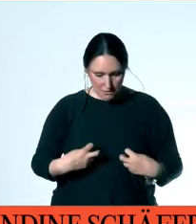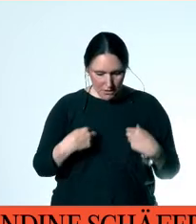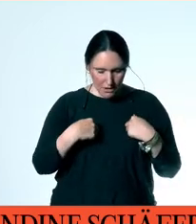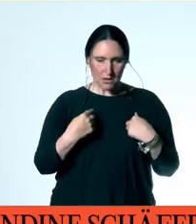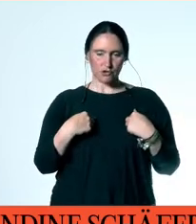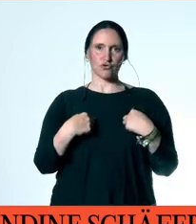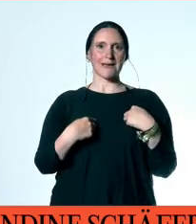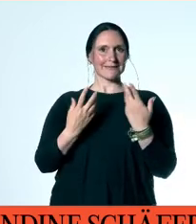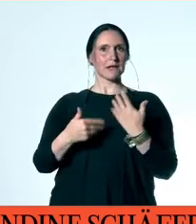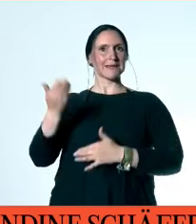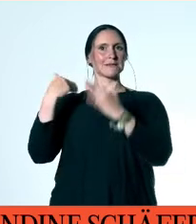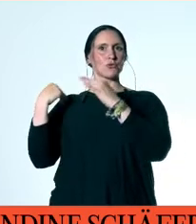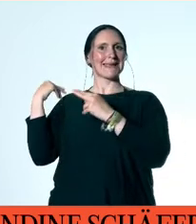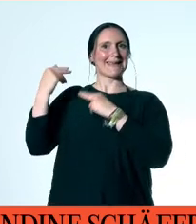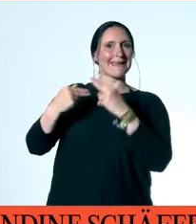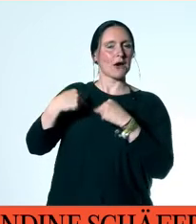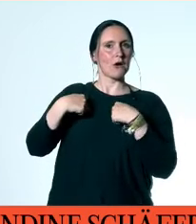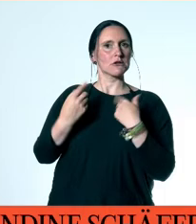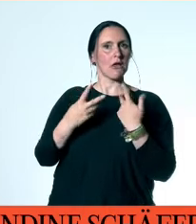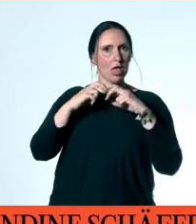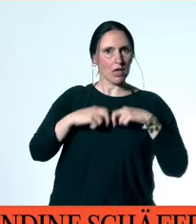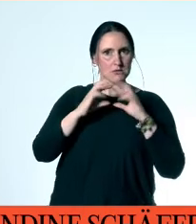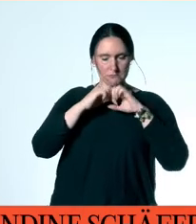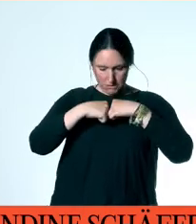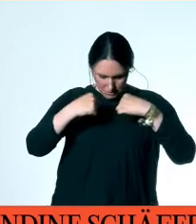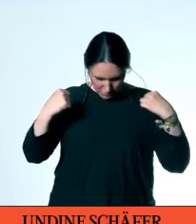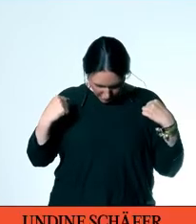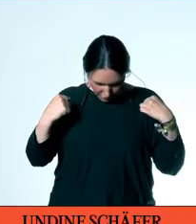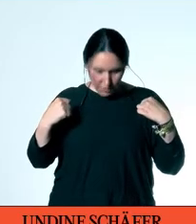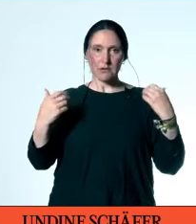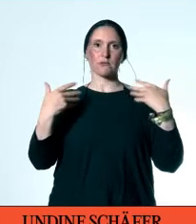weiterzugeben, auch die Rituale bekannt zu machen und zu erläutern.